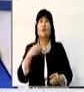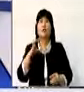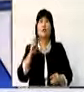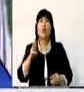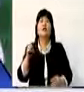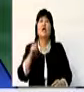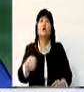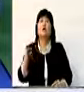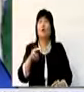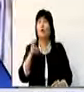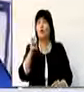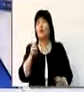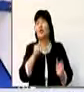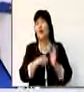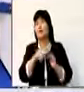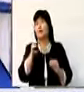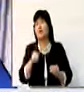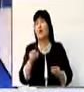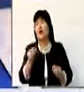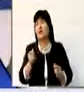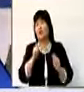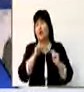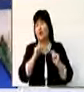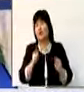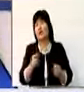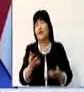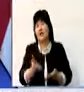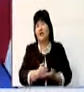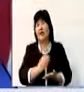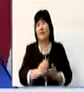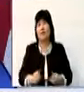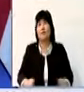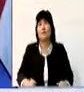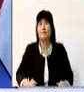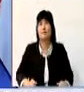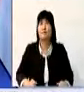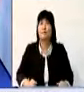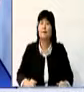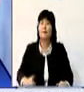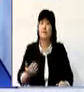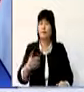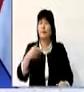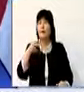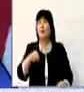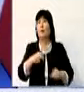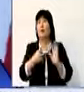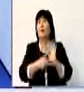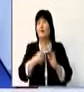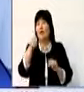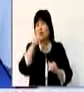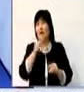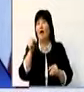Жаслан Тосымов 360 мың теңге ақшалай жүлденің иегері атанды. 2018 жылы алтын белбеу